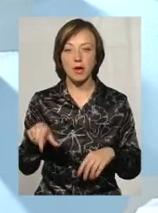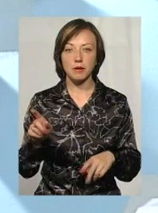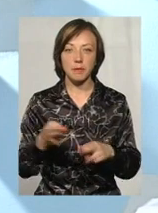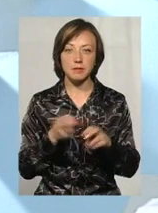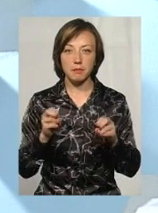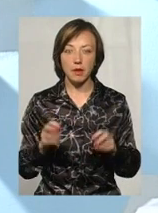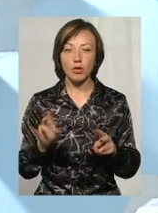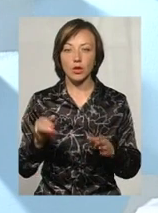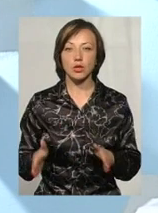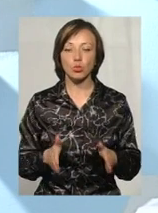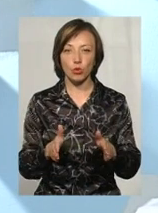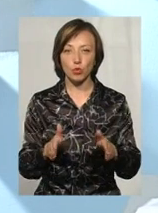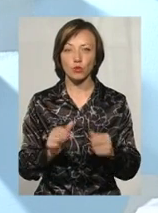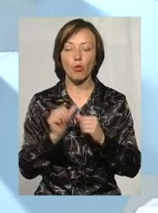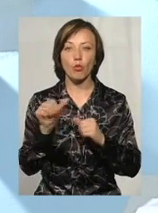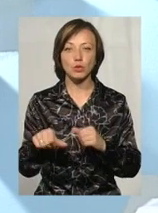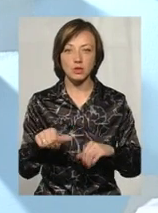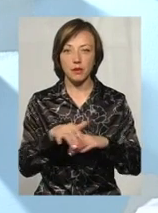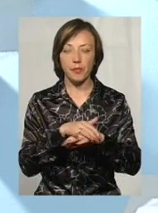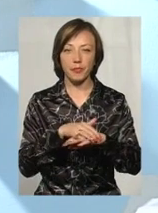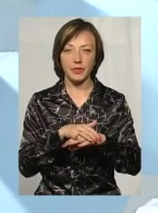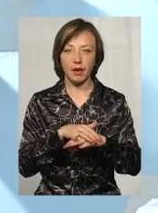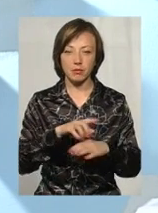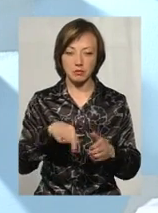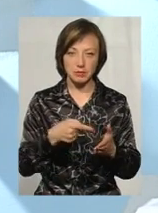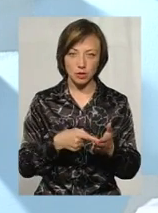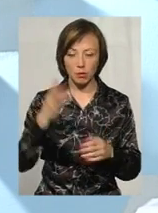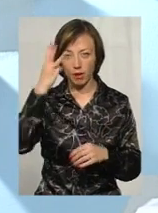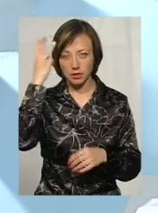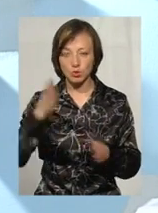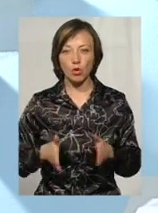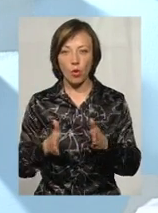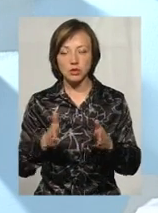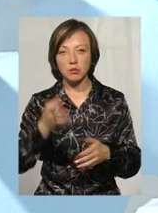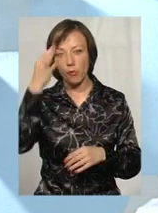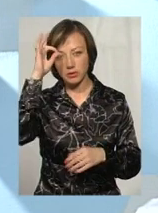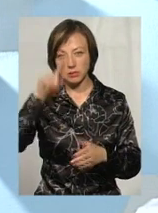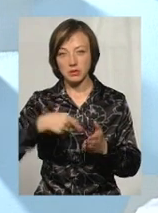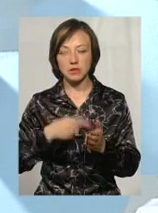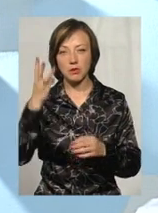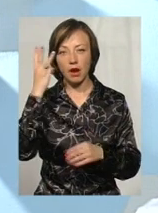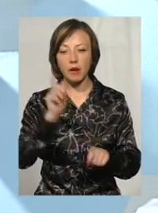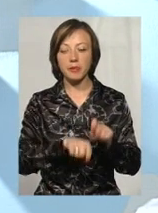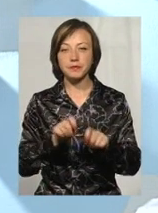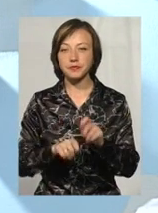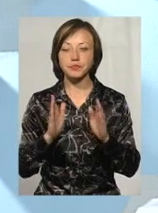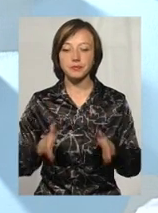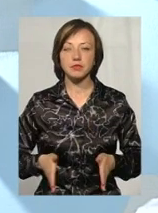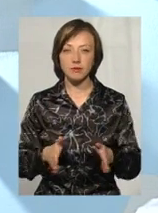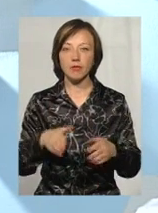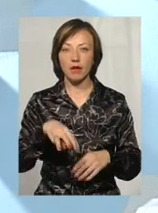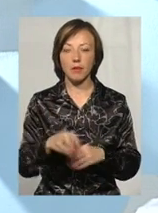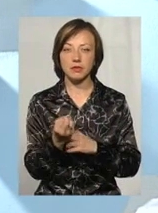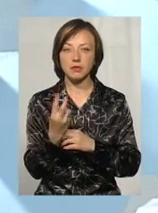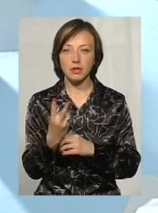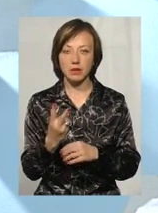в принципі, за дорогою поза населеним пунктом міста Хмельницького. Дорожня поліція міста Хмельницького слідкує виключно за трасою М-12 на